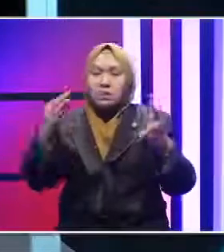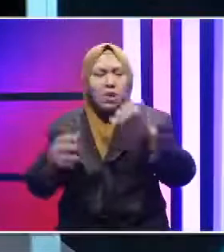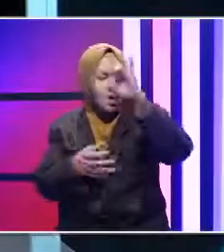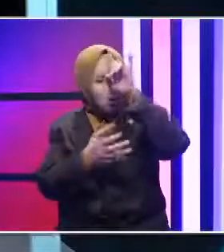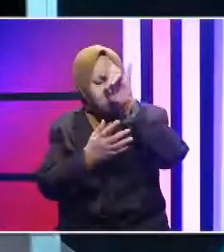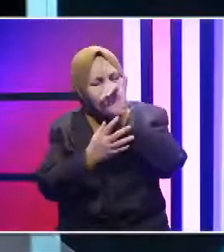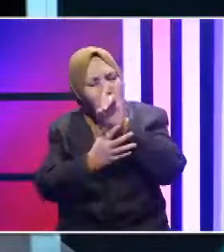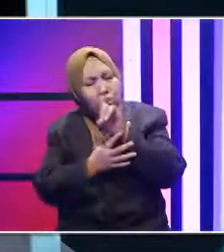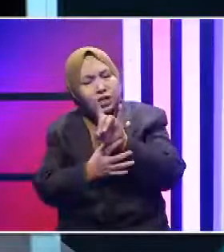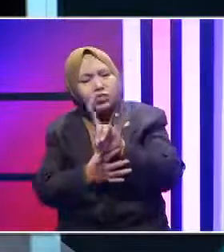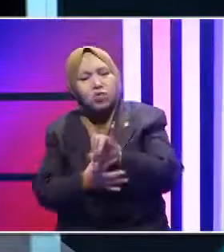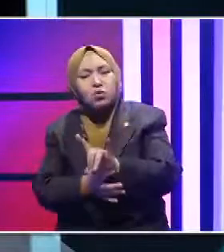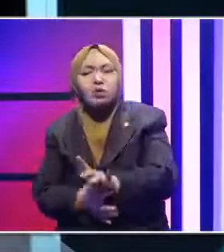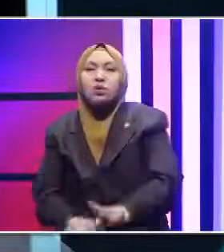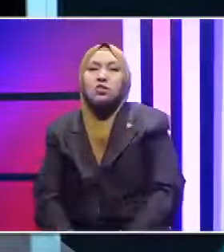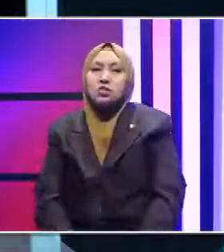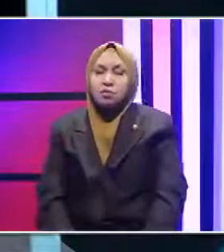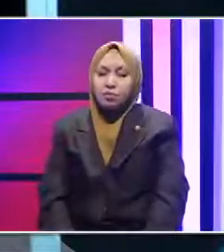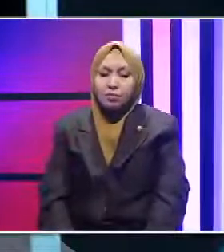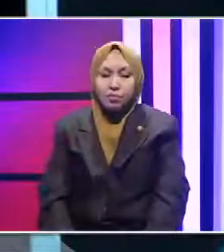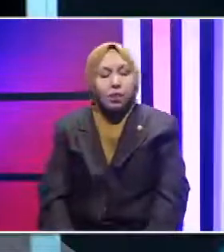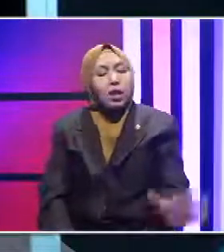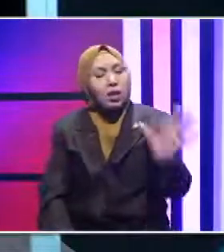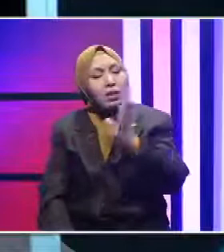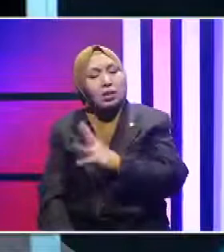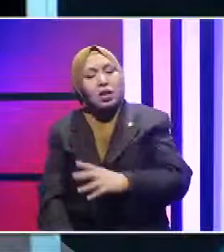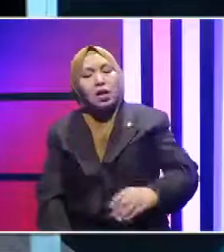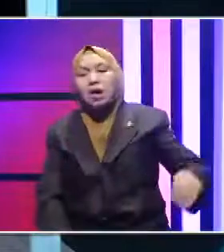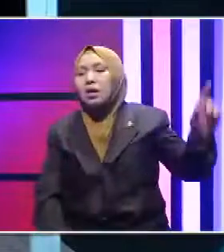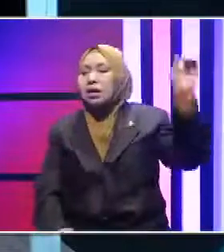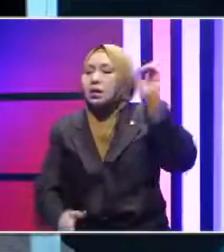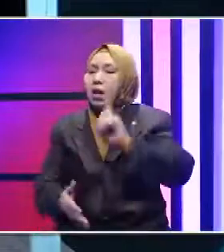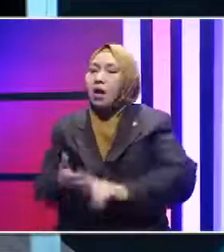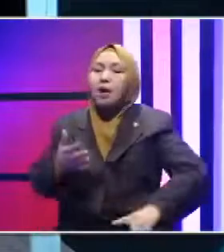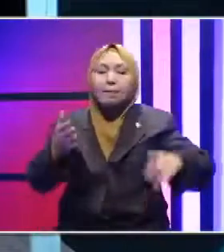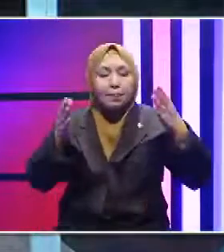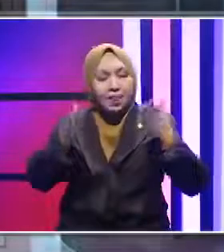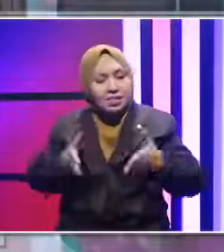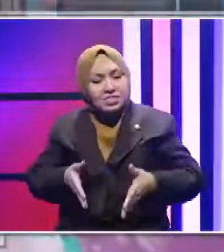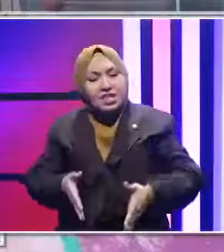minasyaitonirrajim. وَمَا